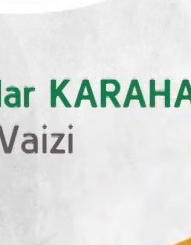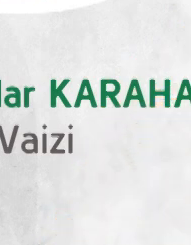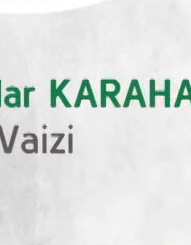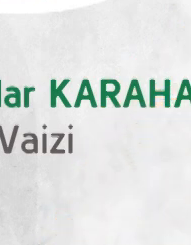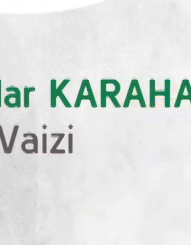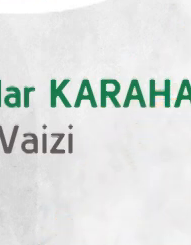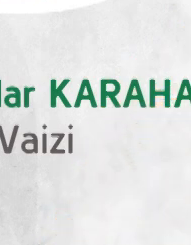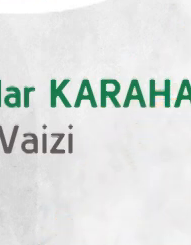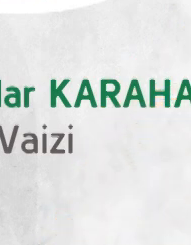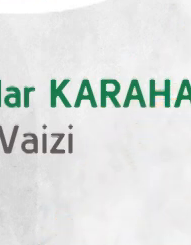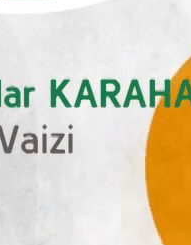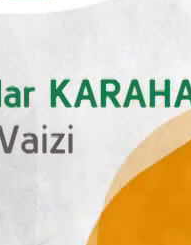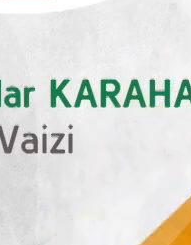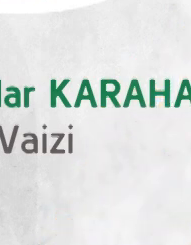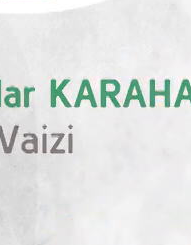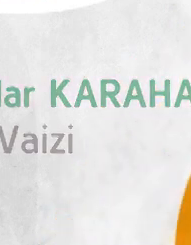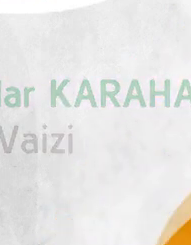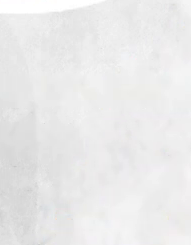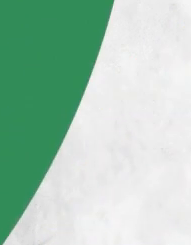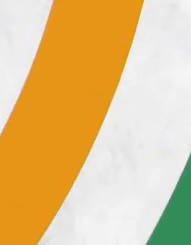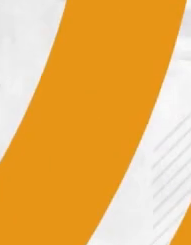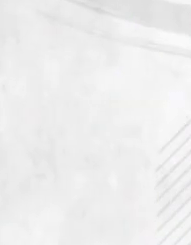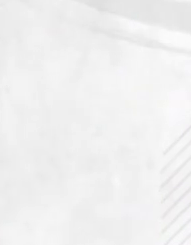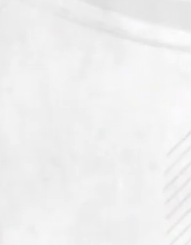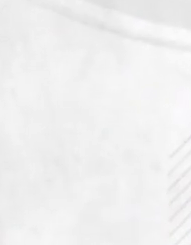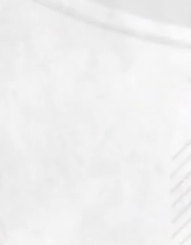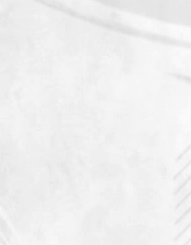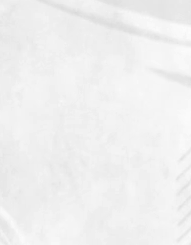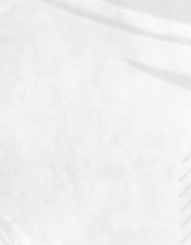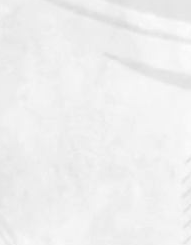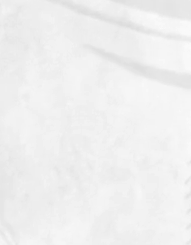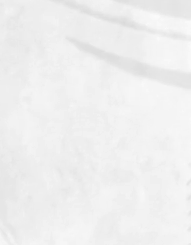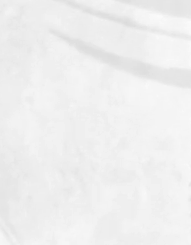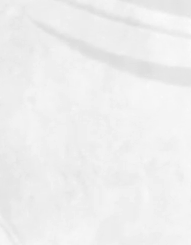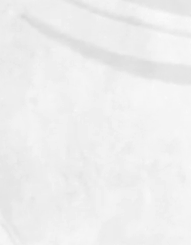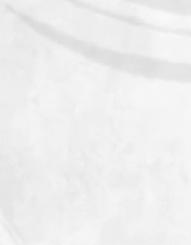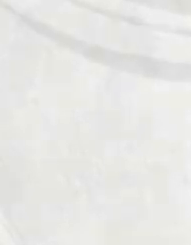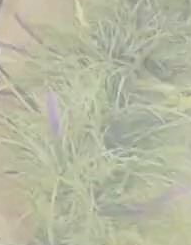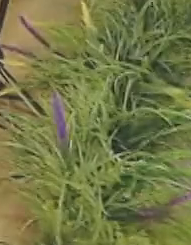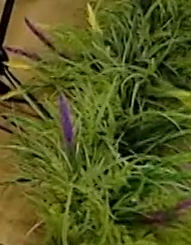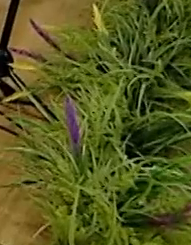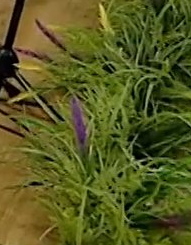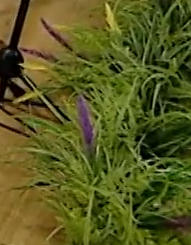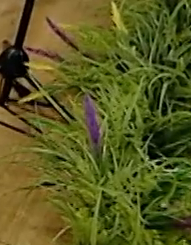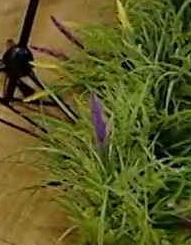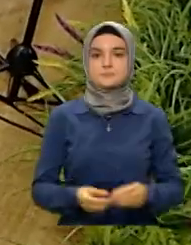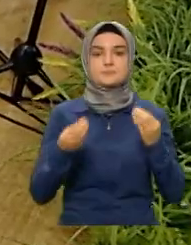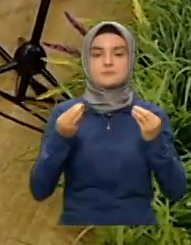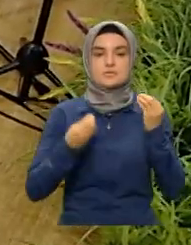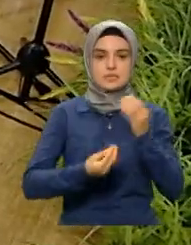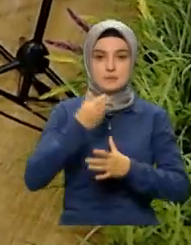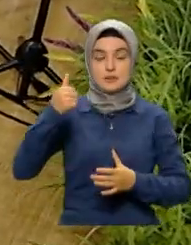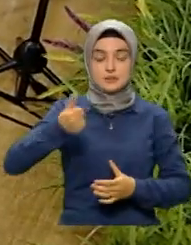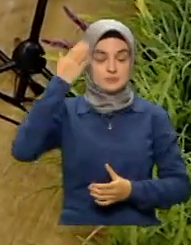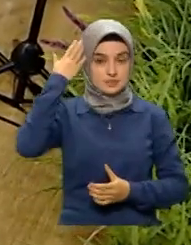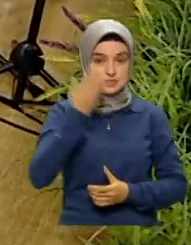Karahan birazdan Yeni Güne Merhaba'da yanıtlıyor. Hayırlı sabahlar